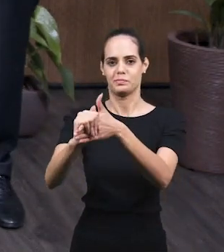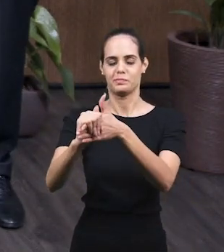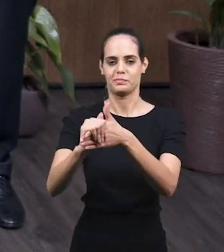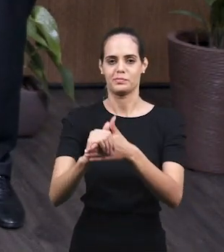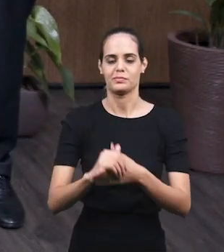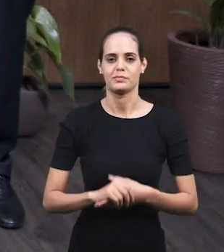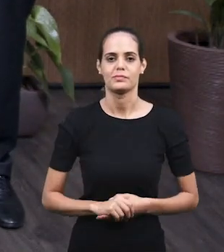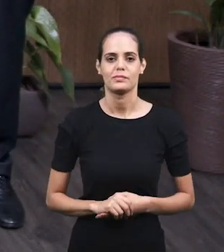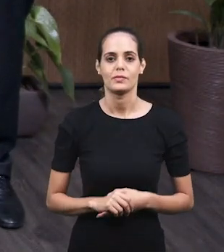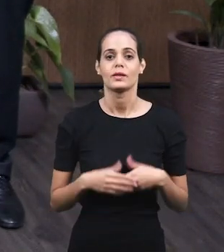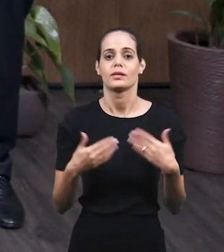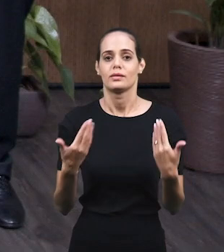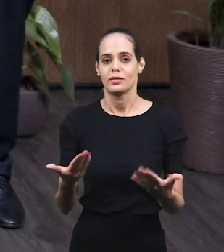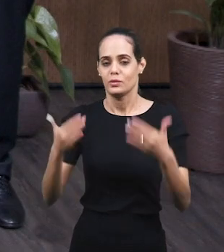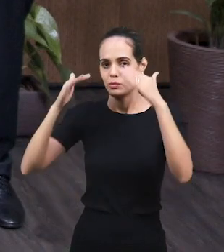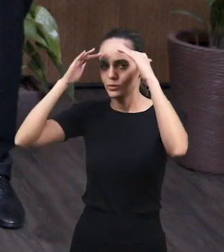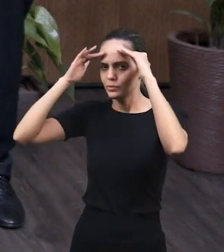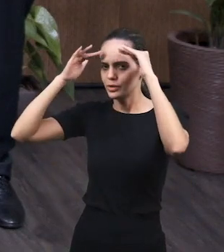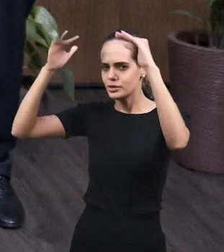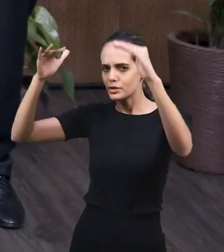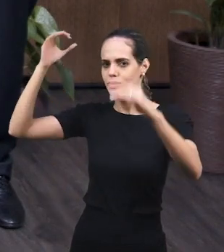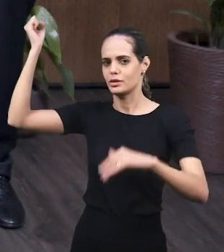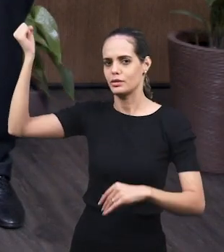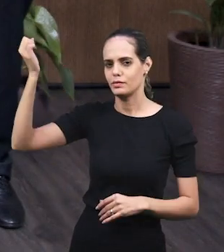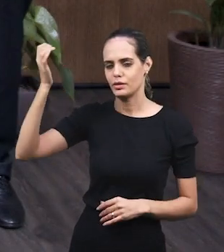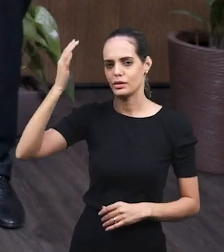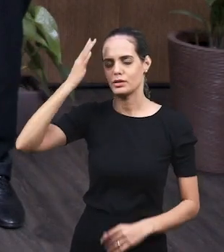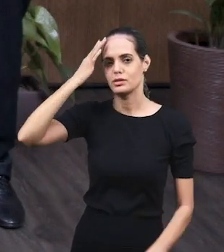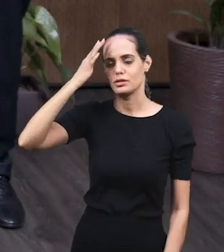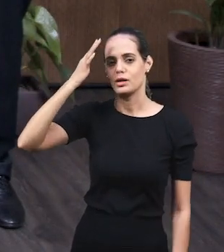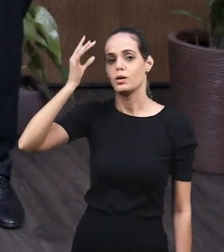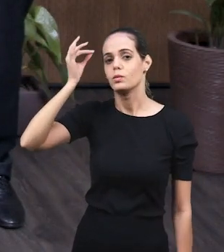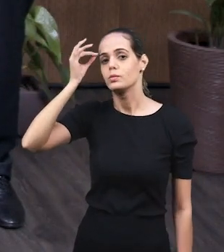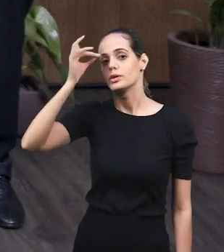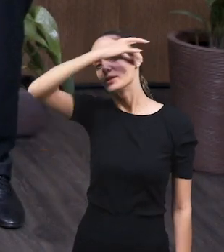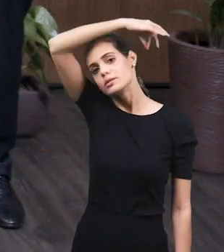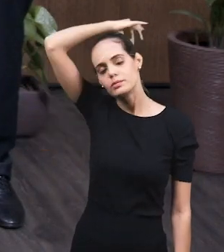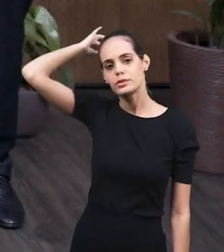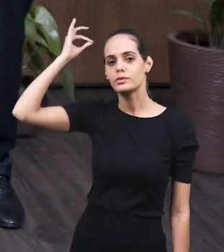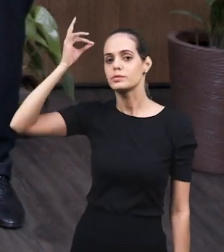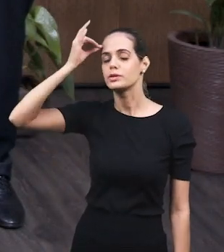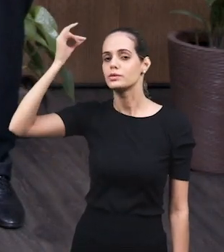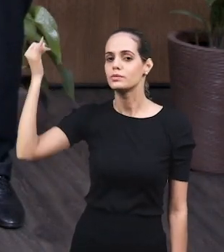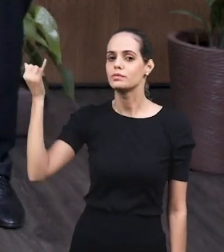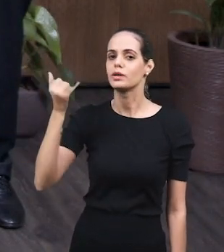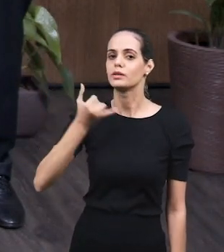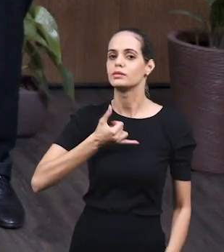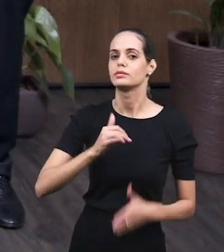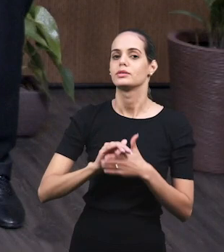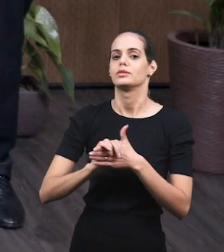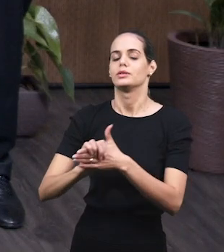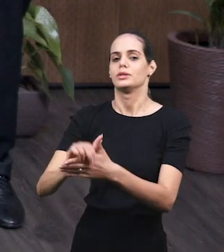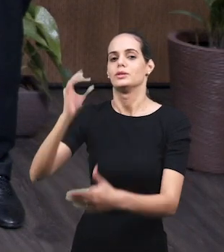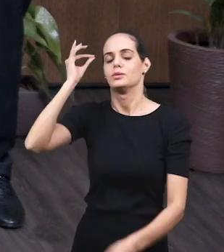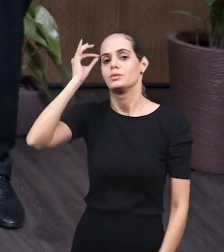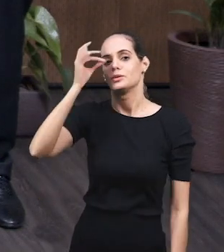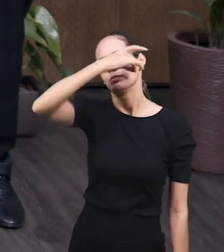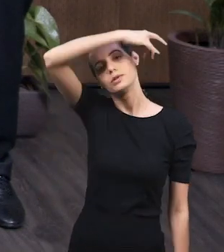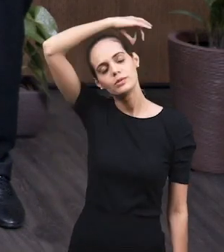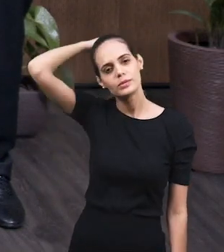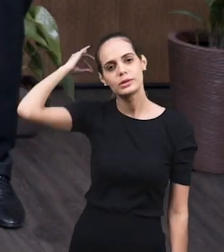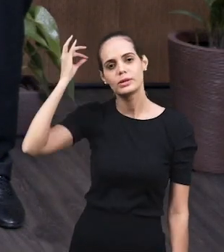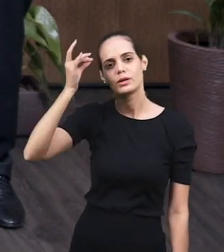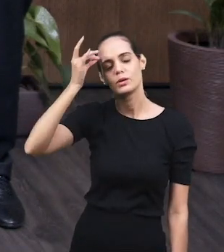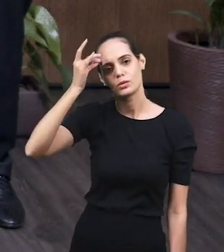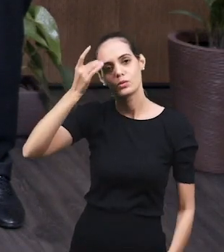À cause de l'unité avec l'Esprit. Donc, c'est dans l'obéissance à la révélation, en écoutant